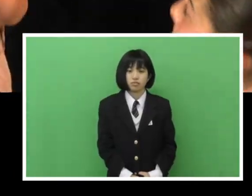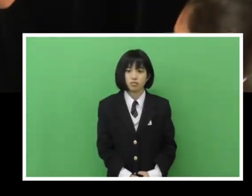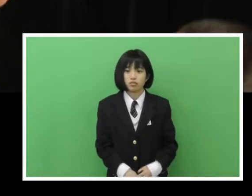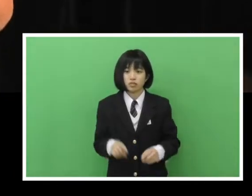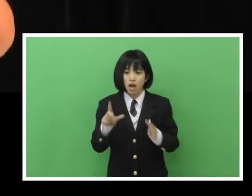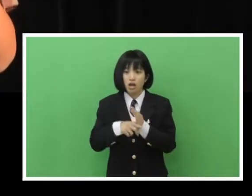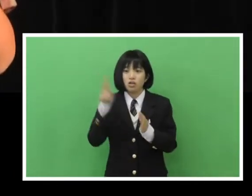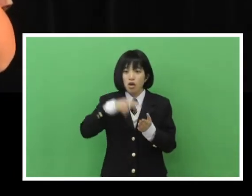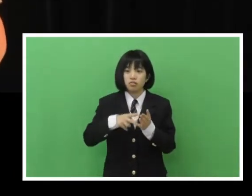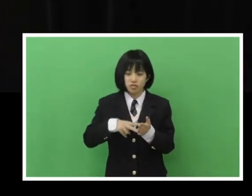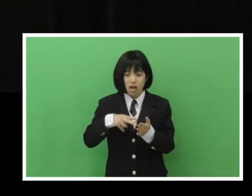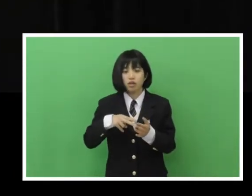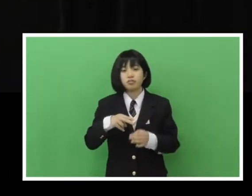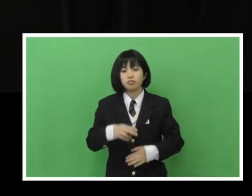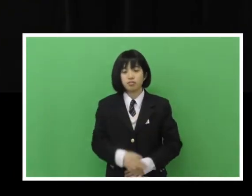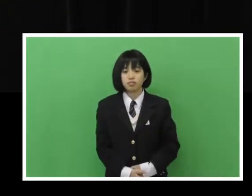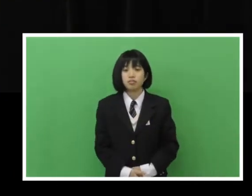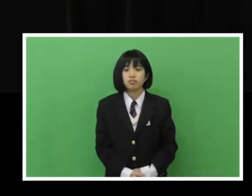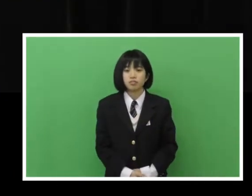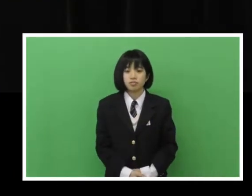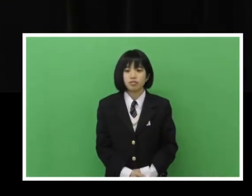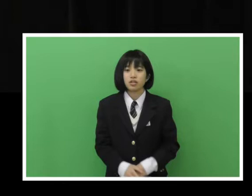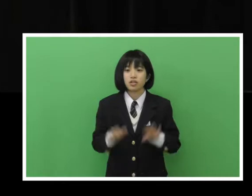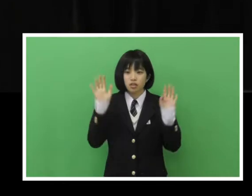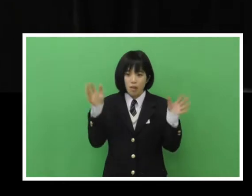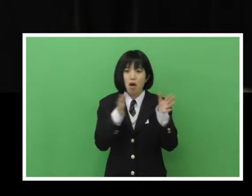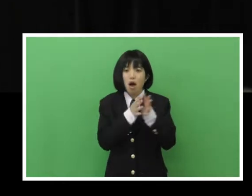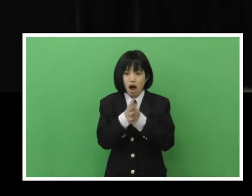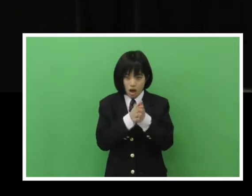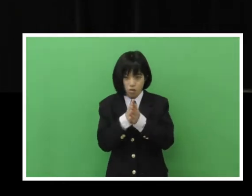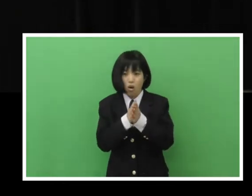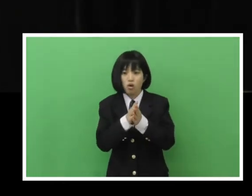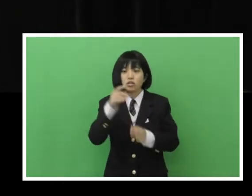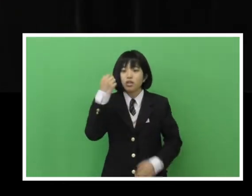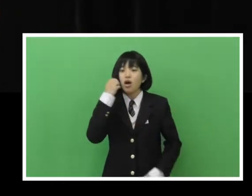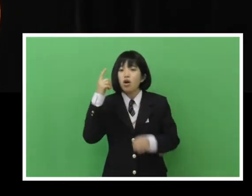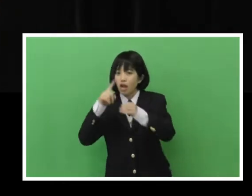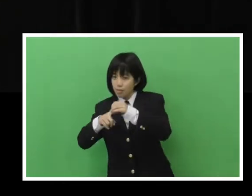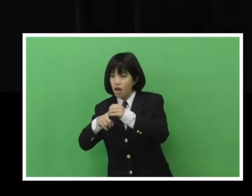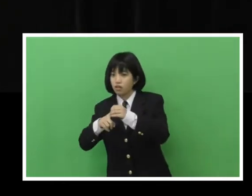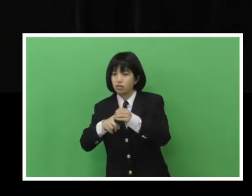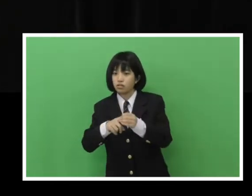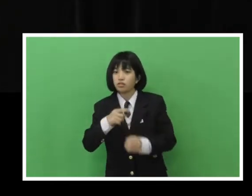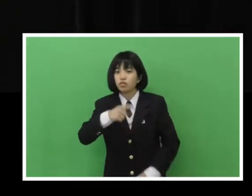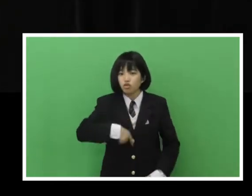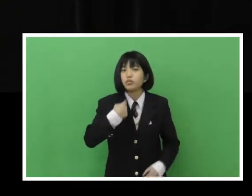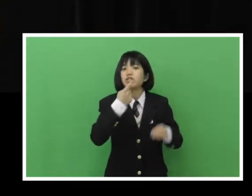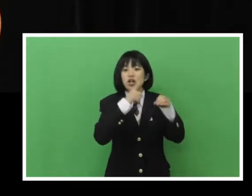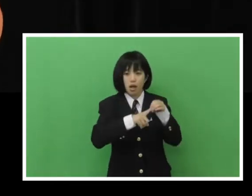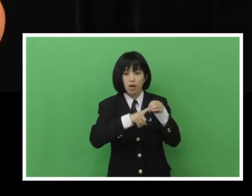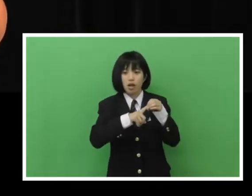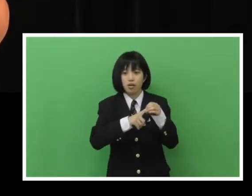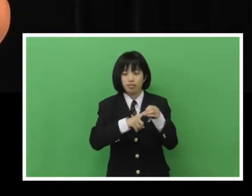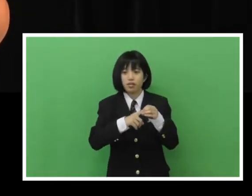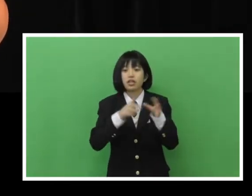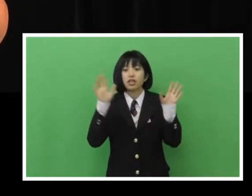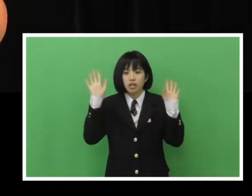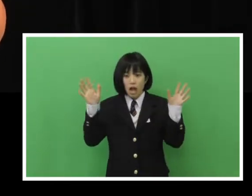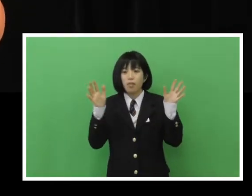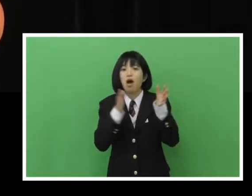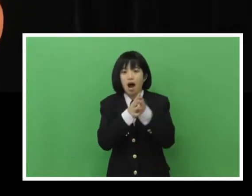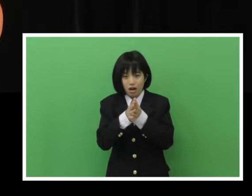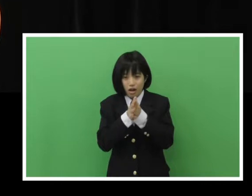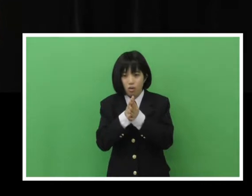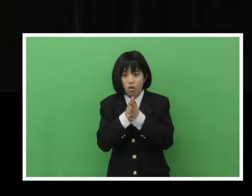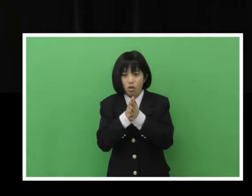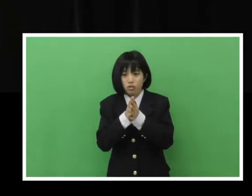じゃあ読むね、うん、手を洗おう誰のため、自分のため。手を